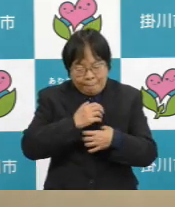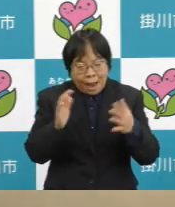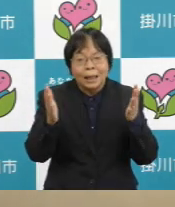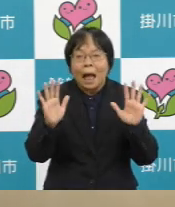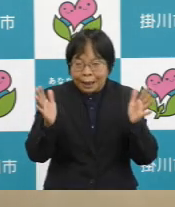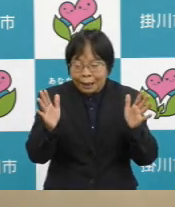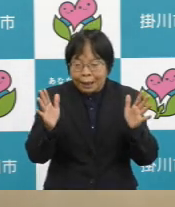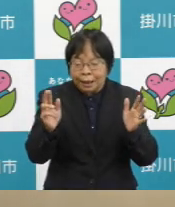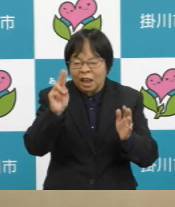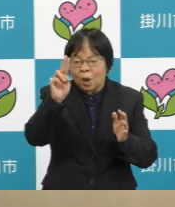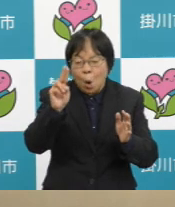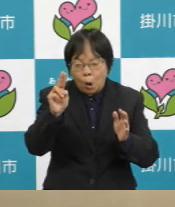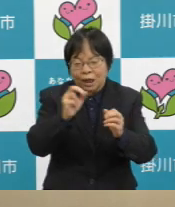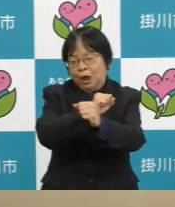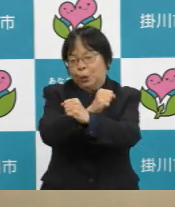確保を